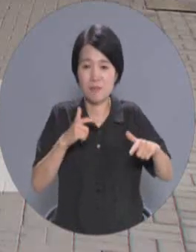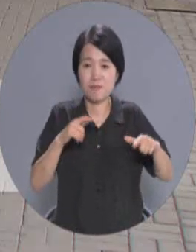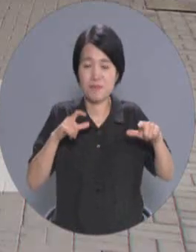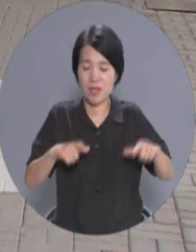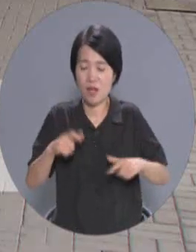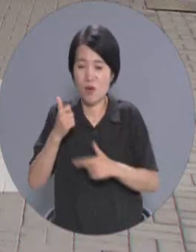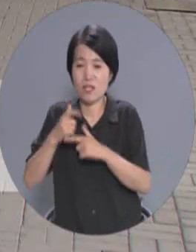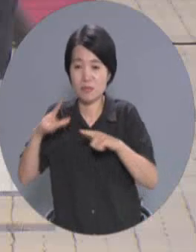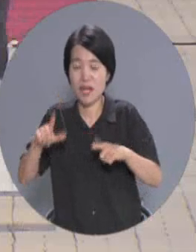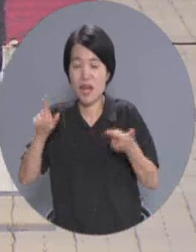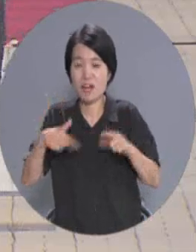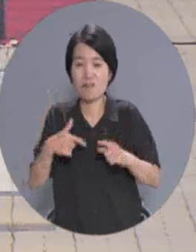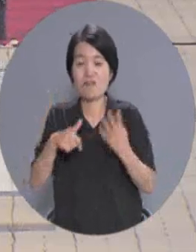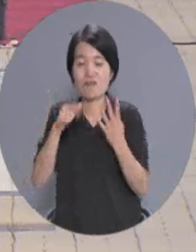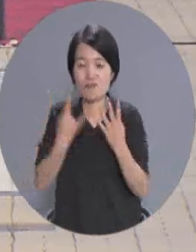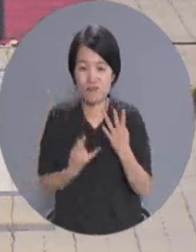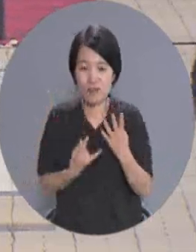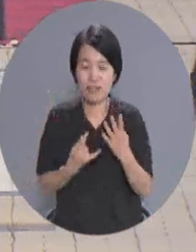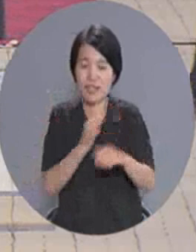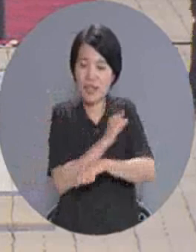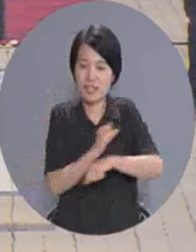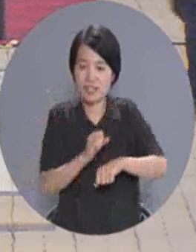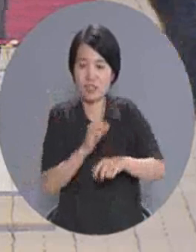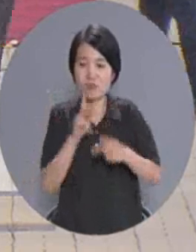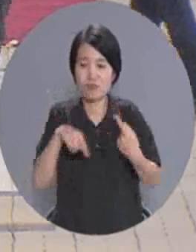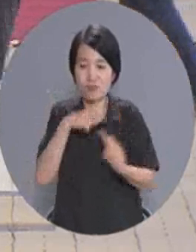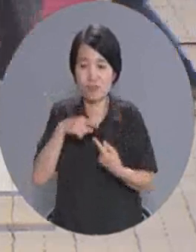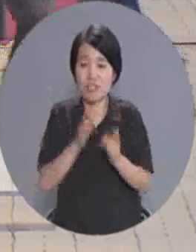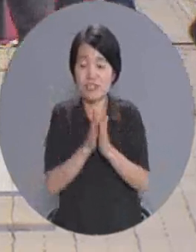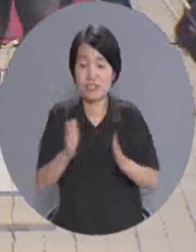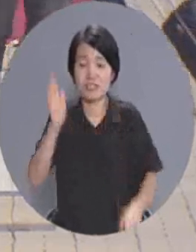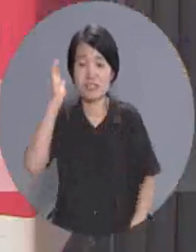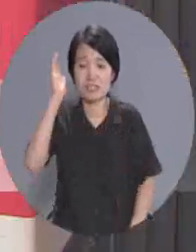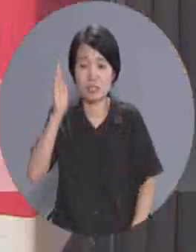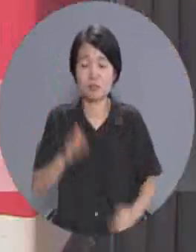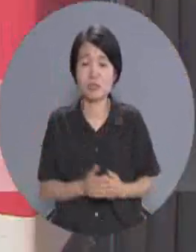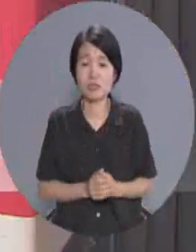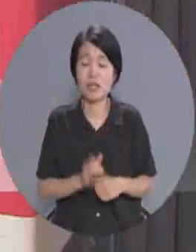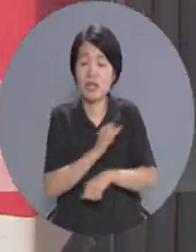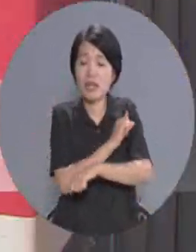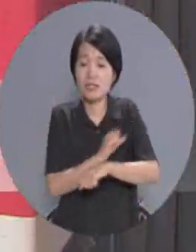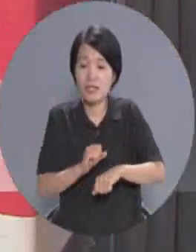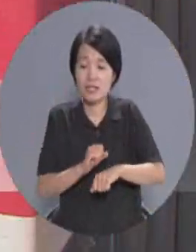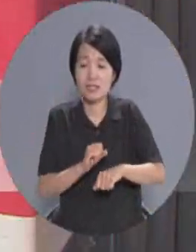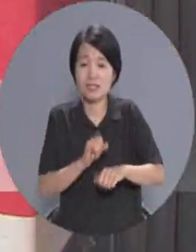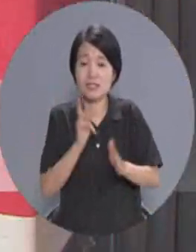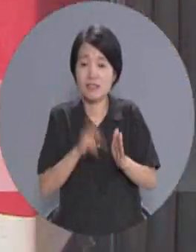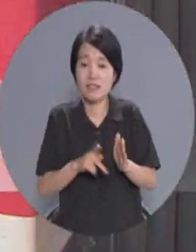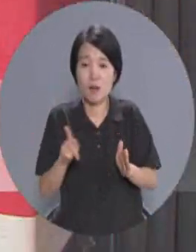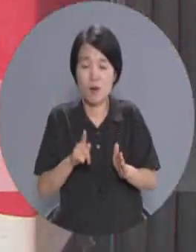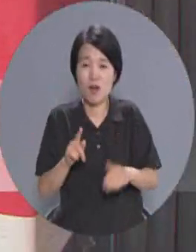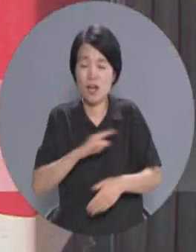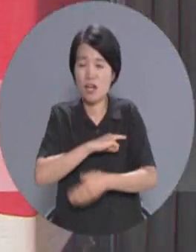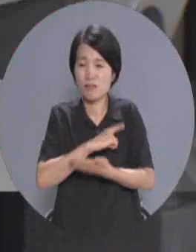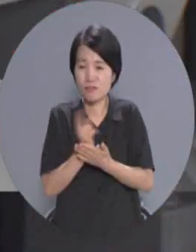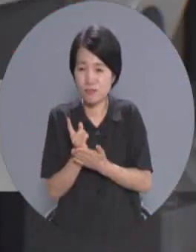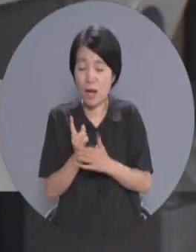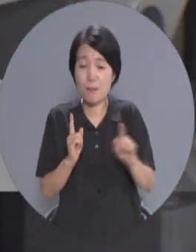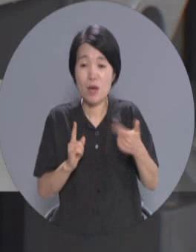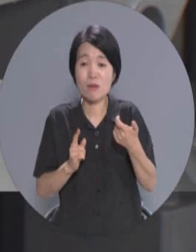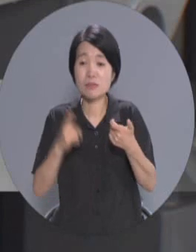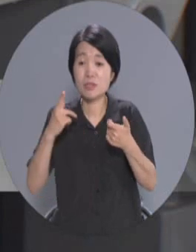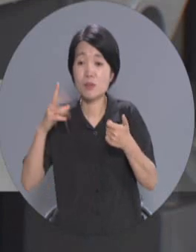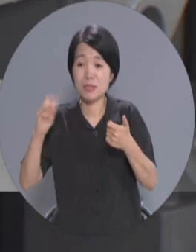호남선에 하루 4차례 ITX 마음을 투입한다고 밝혔습니다. ITX 마음은 최고 시속